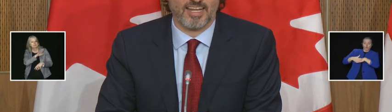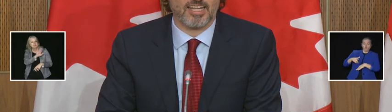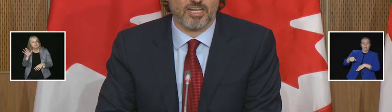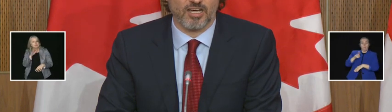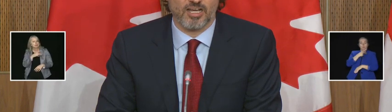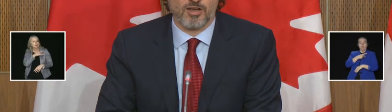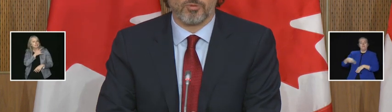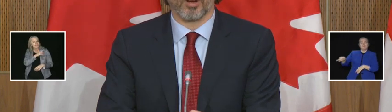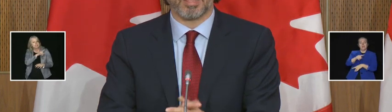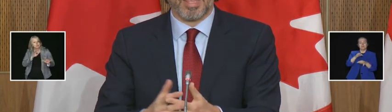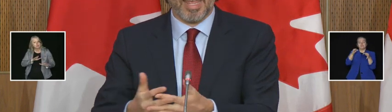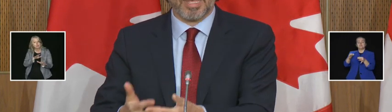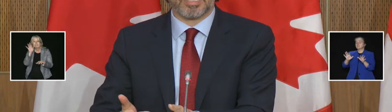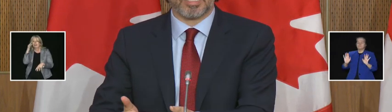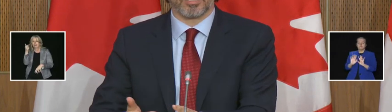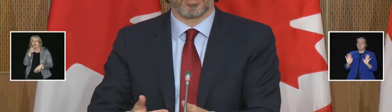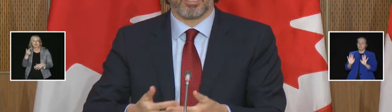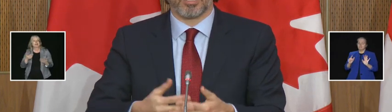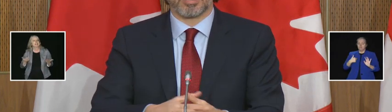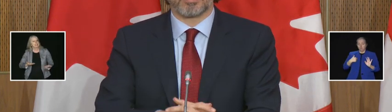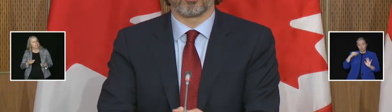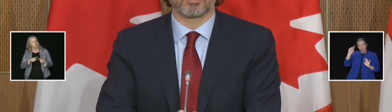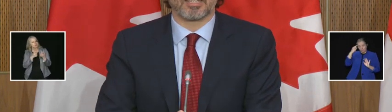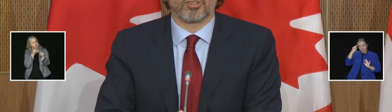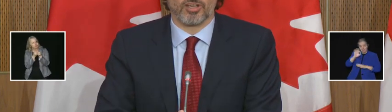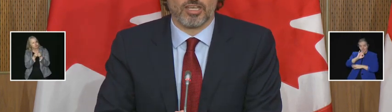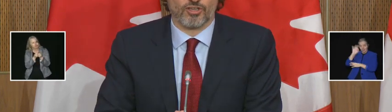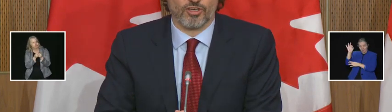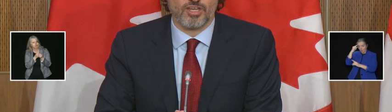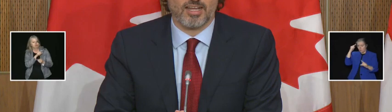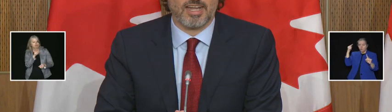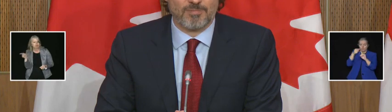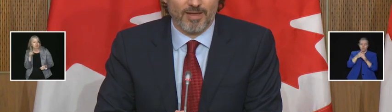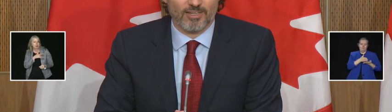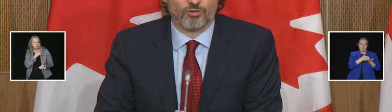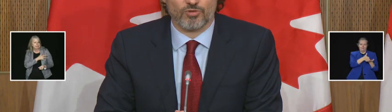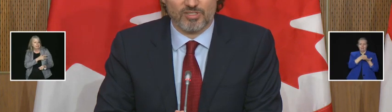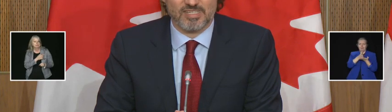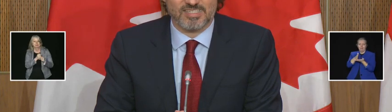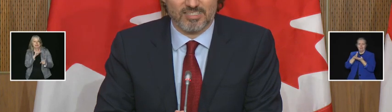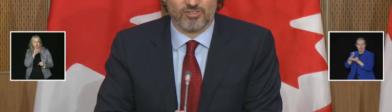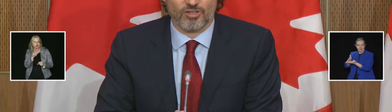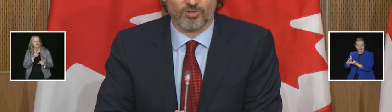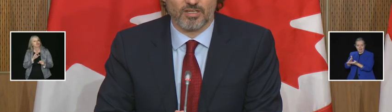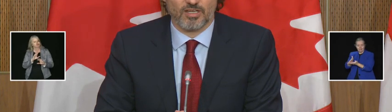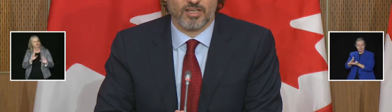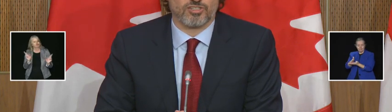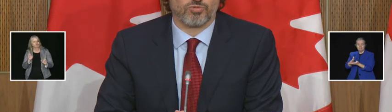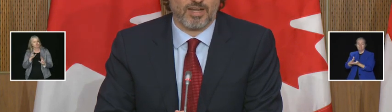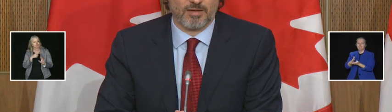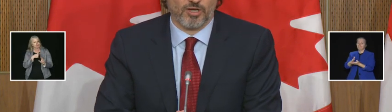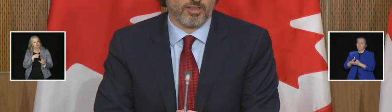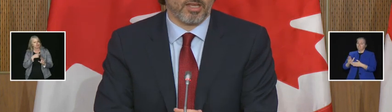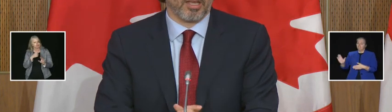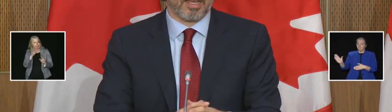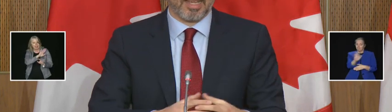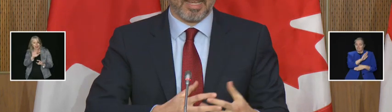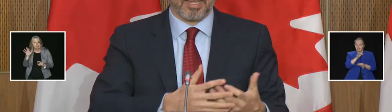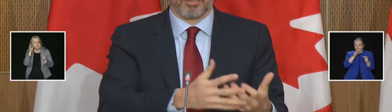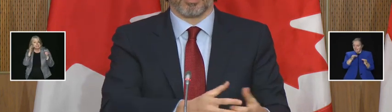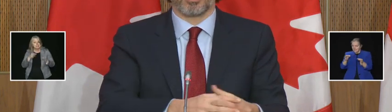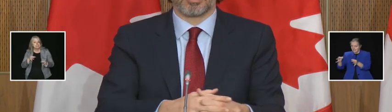fédéral est là pour aider à et pour s'assurer que l'impact de ces décisions soit la bonne